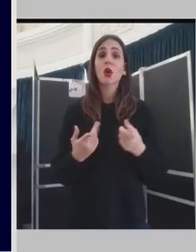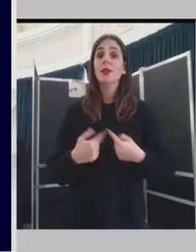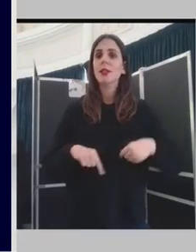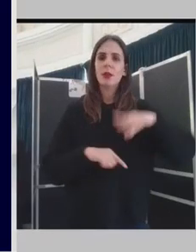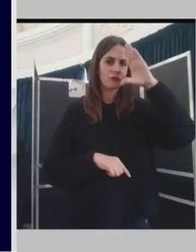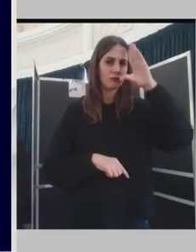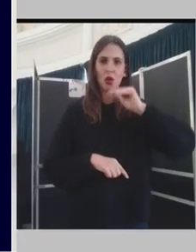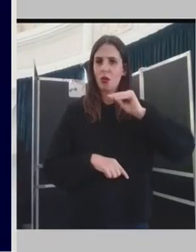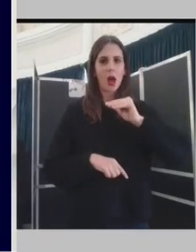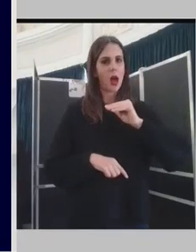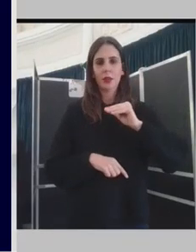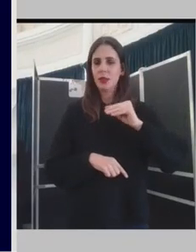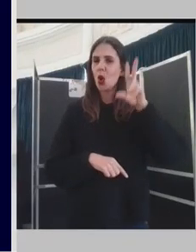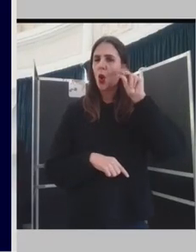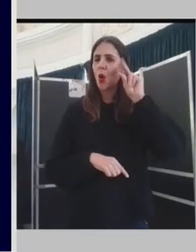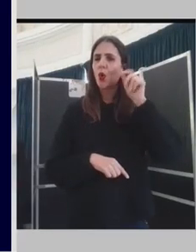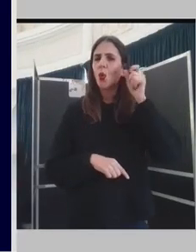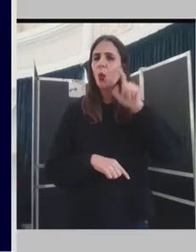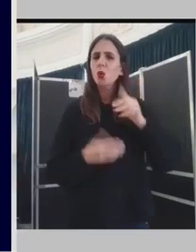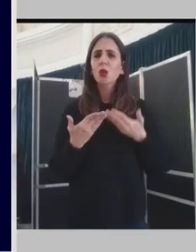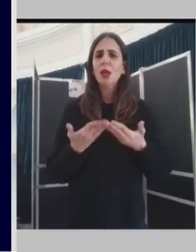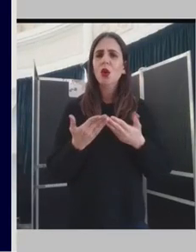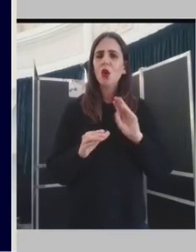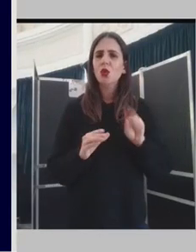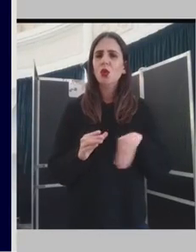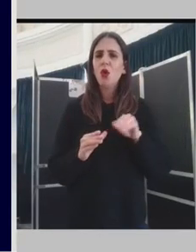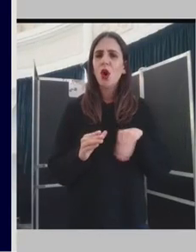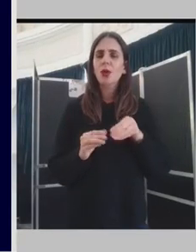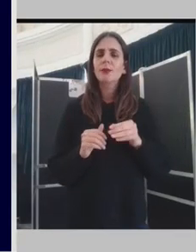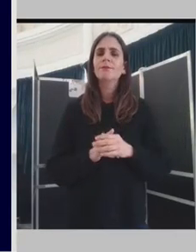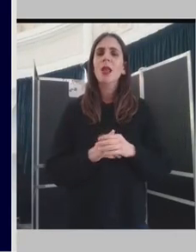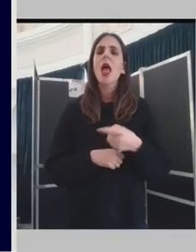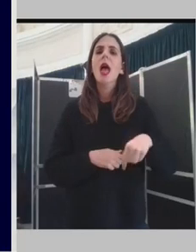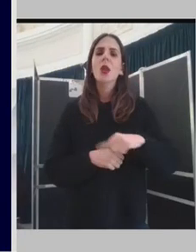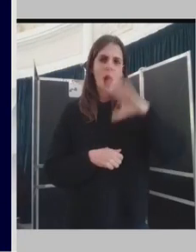eravamo ignoranti, e un'altra cosa che abbiamo capito è che